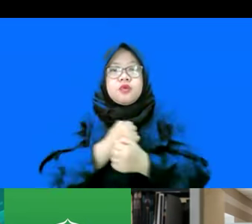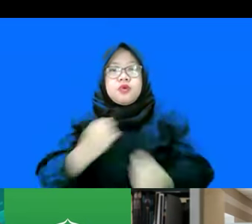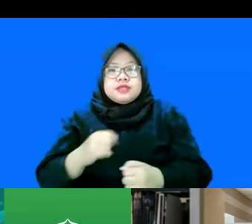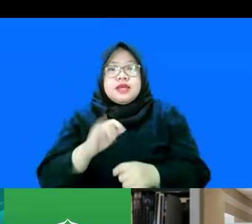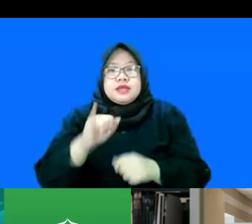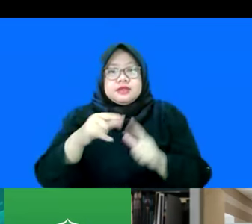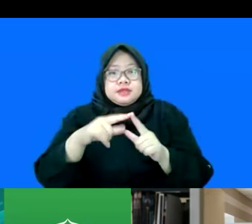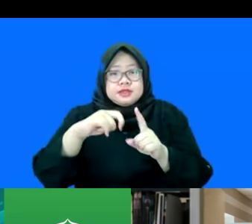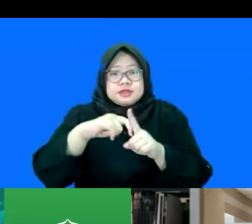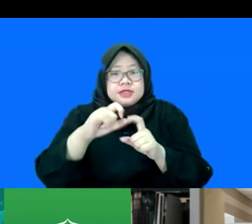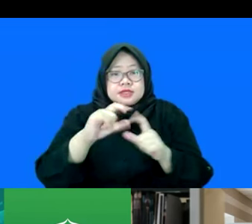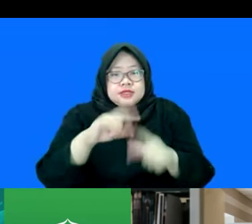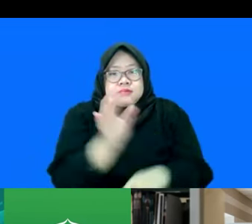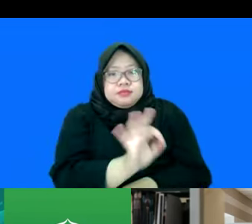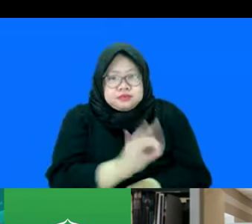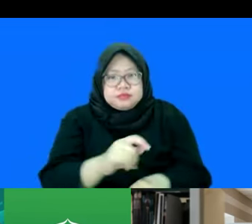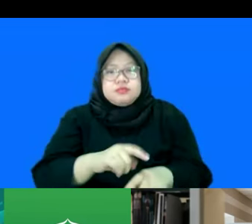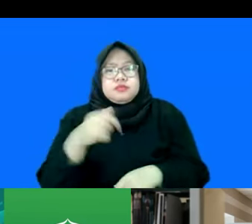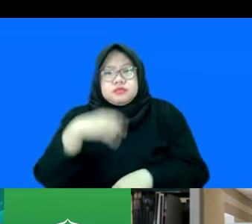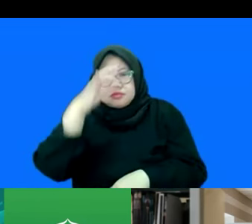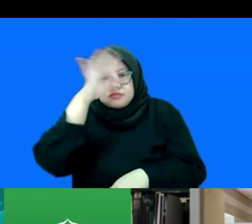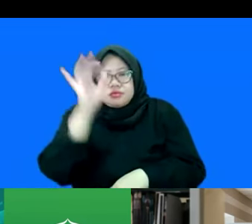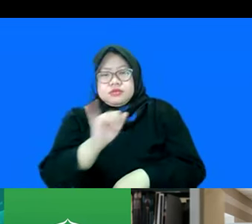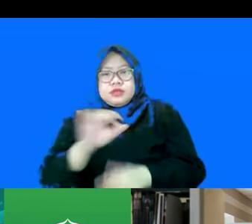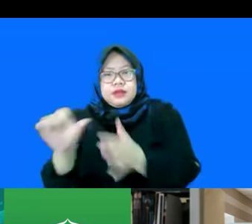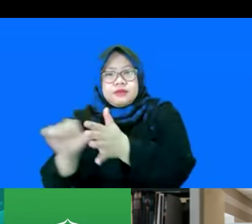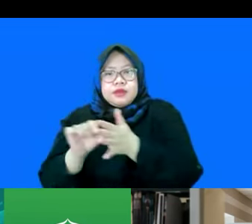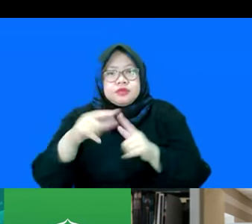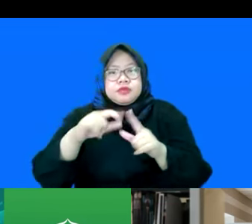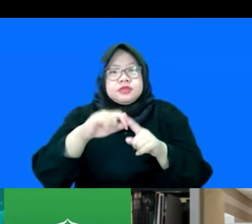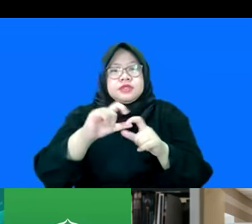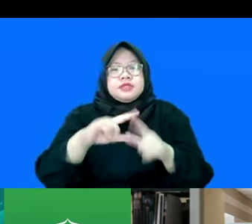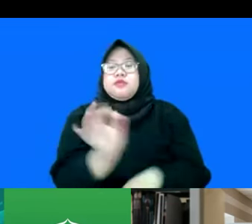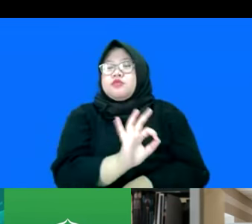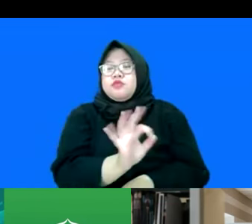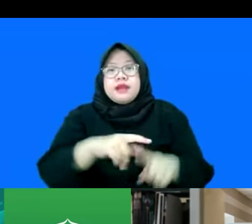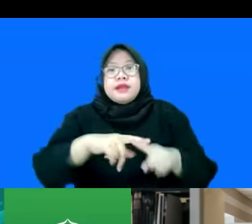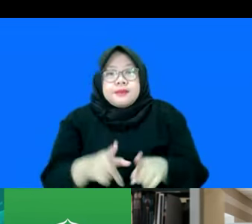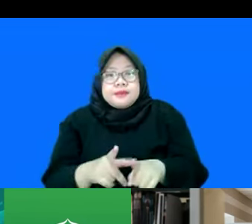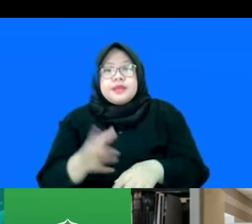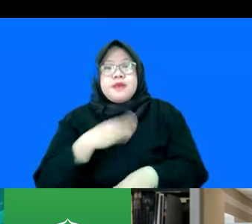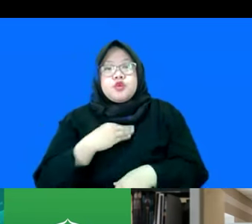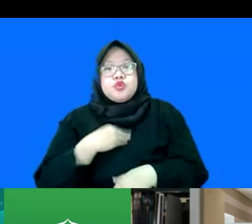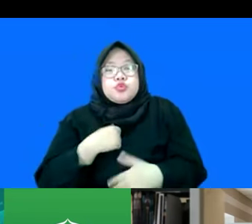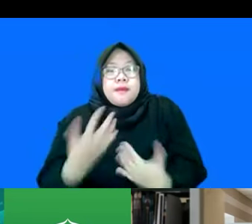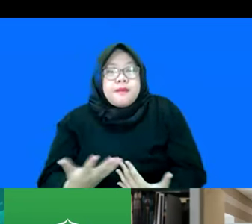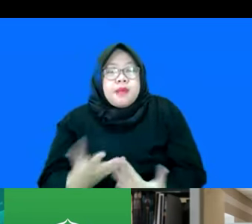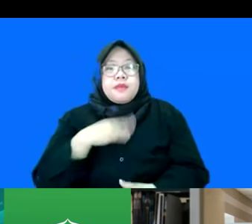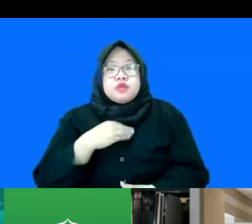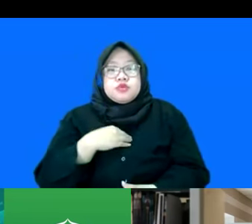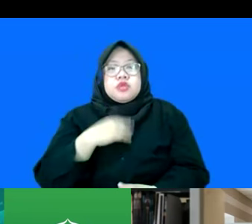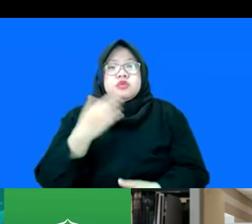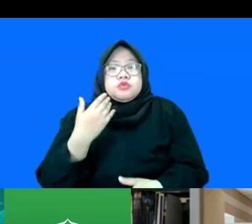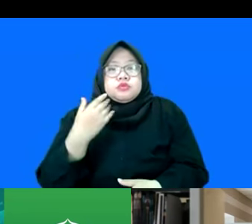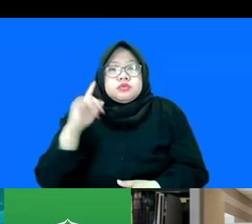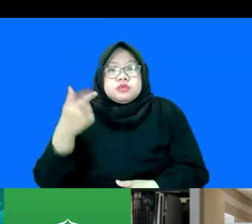polisi hanya sebatas apa pembantu jaksa dalam tanda kutip tidak, tapi yang saya maksud adalah di situ sebetulnya sedang berlangsung juga proses